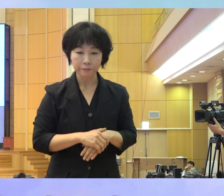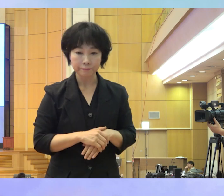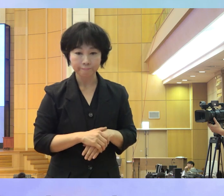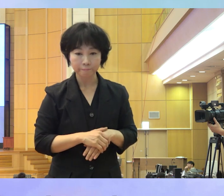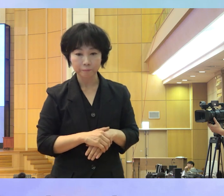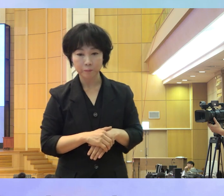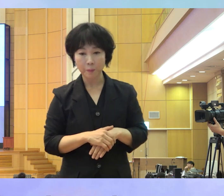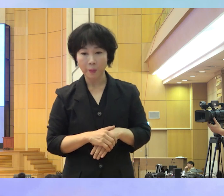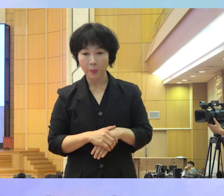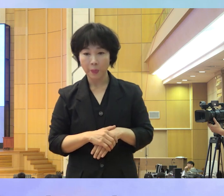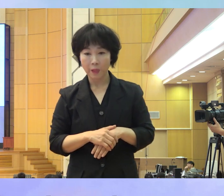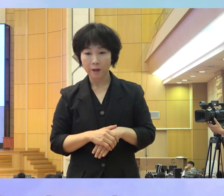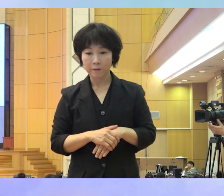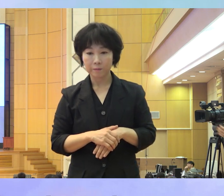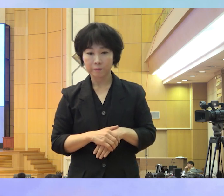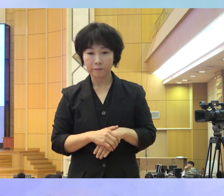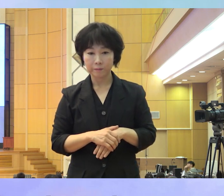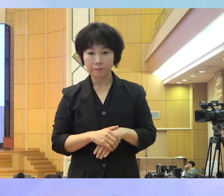요한복음 7장